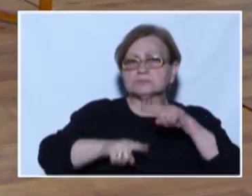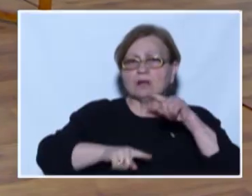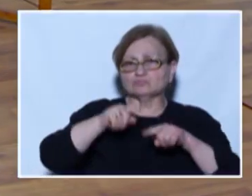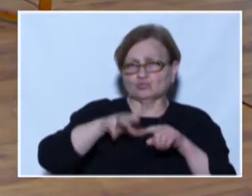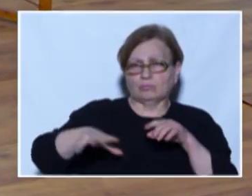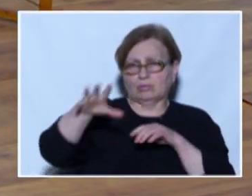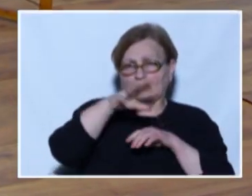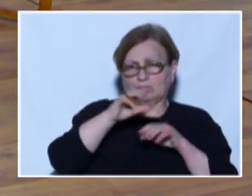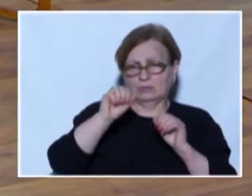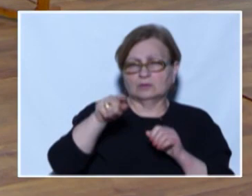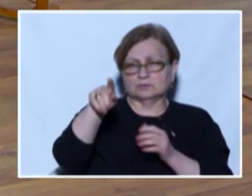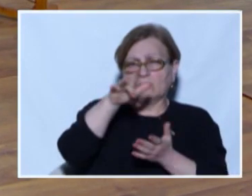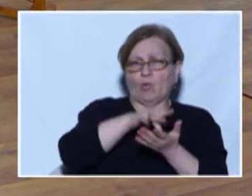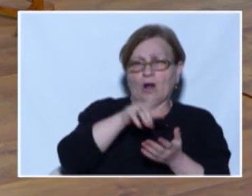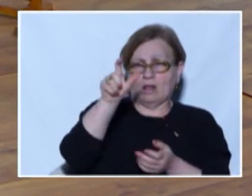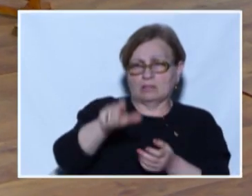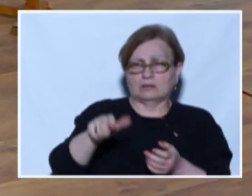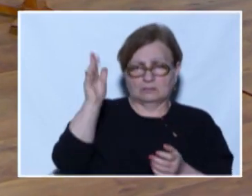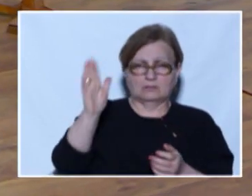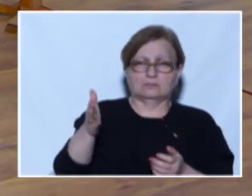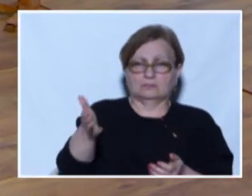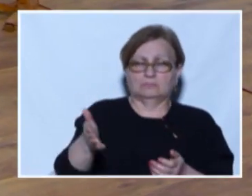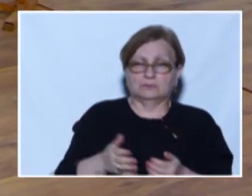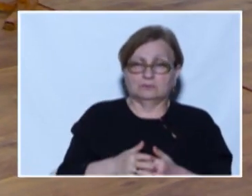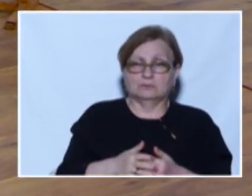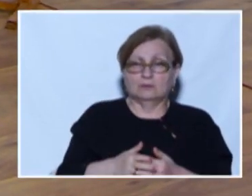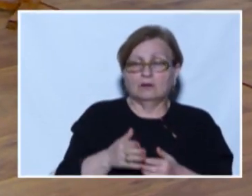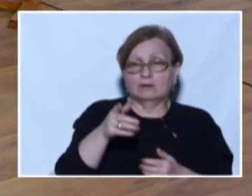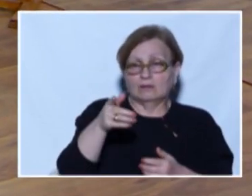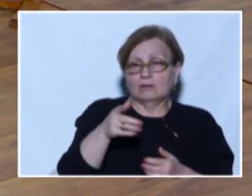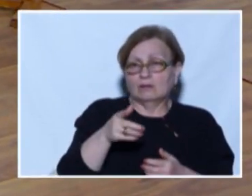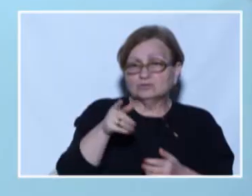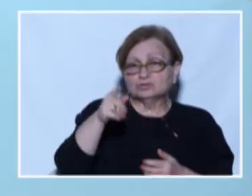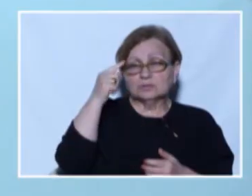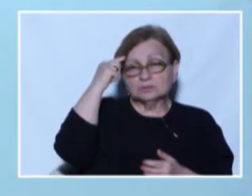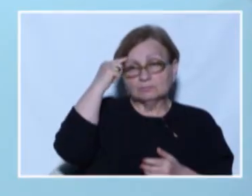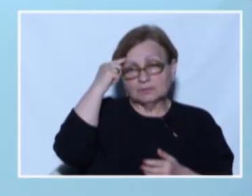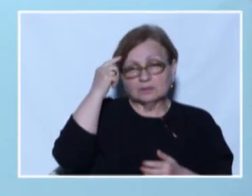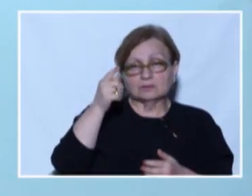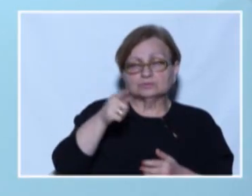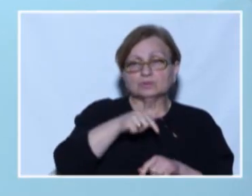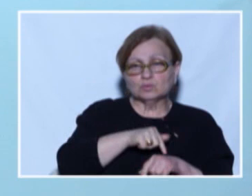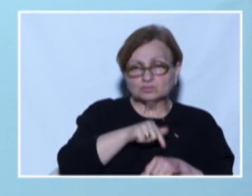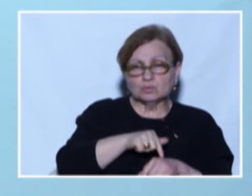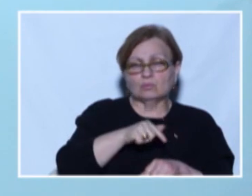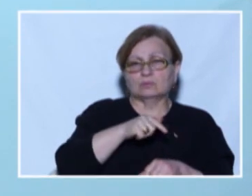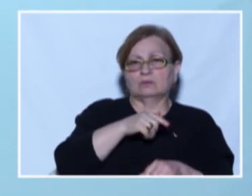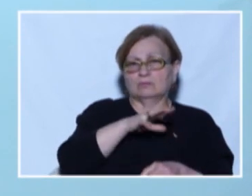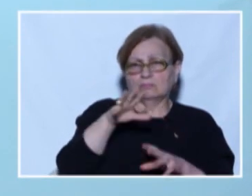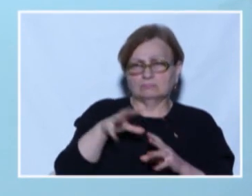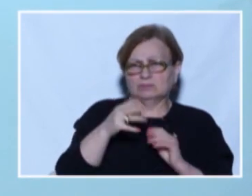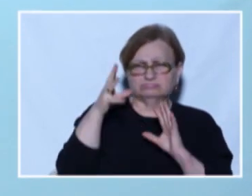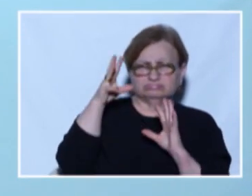ამ სამყაროს მოქალაქე გამოხვიდე, იმიტომ რომ შენი ფიქრის ფიქრი, შენი გრძნობის გრძნობა და